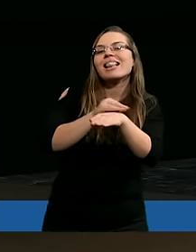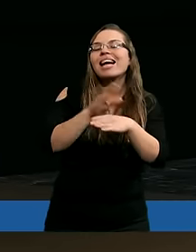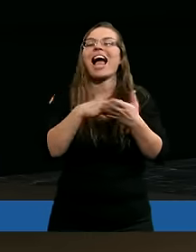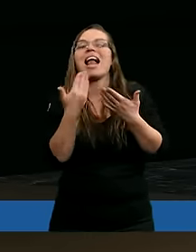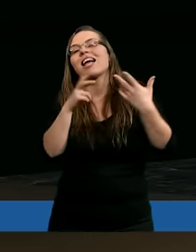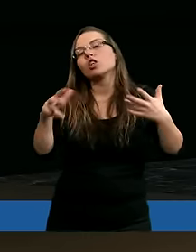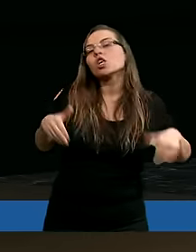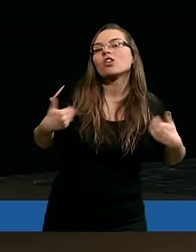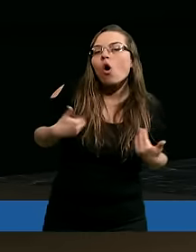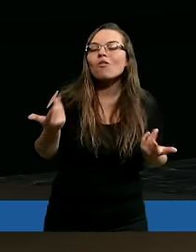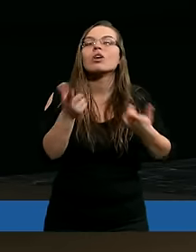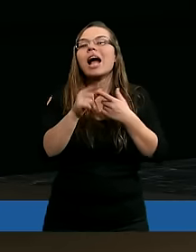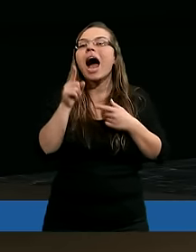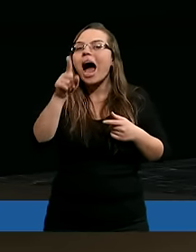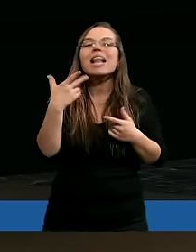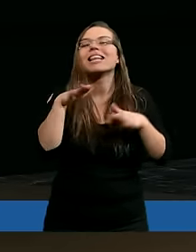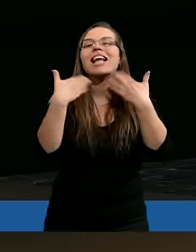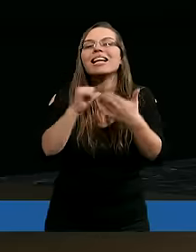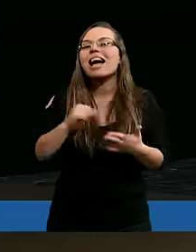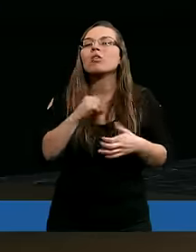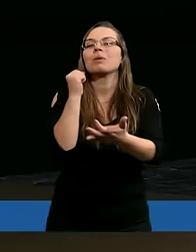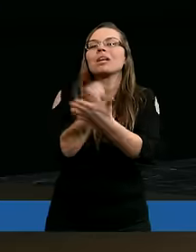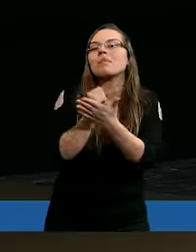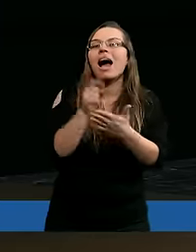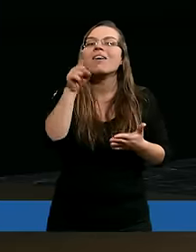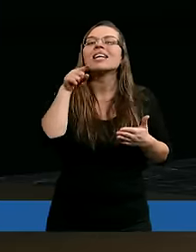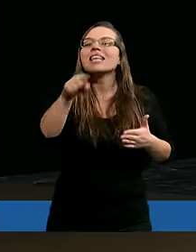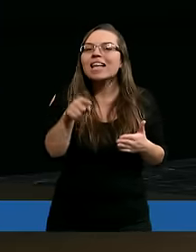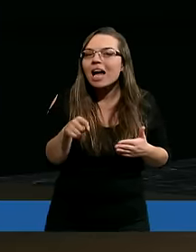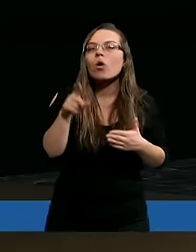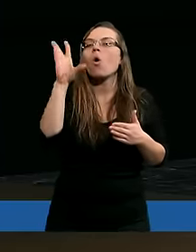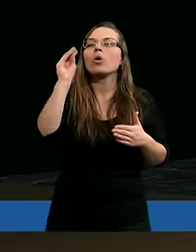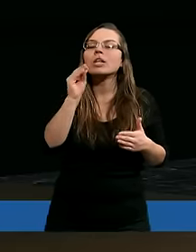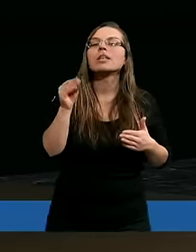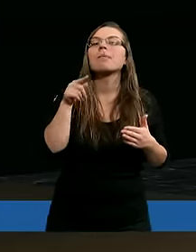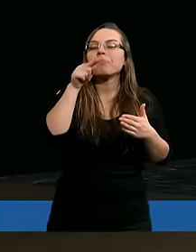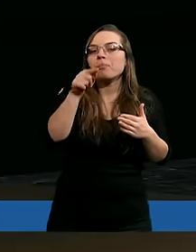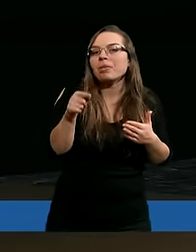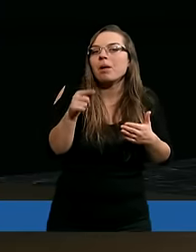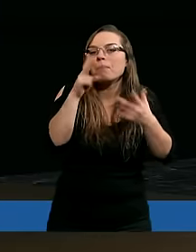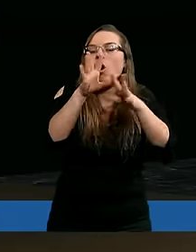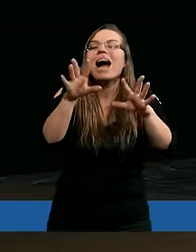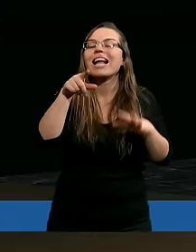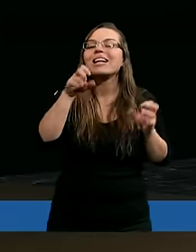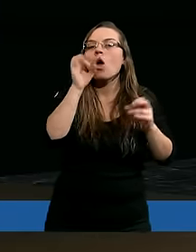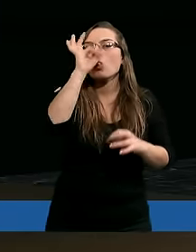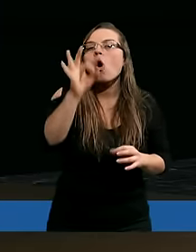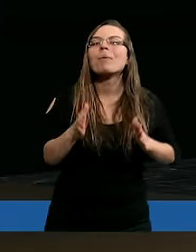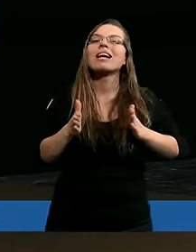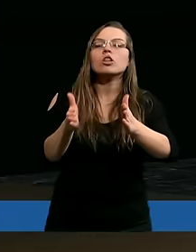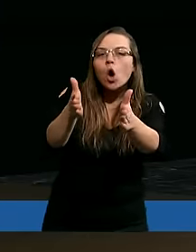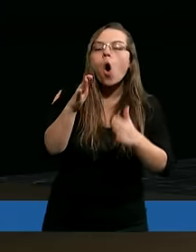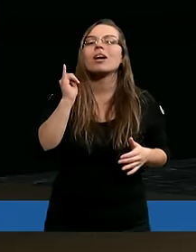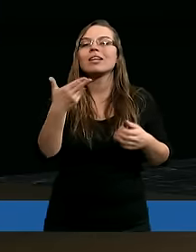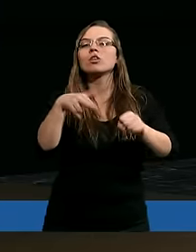materialne, zdrowotne, ale nie zdaje sobie sprawy. I trzeba też pamiętać, że również na to napomnienie, na to pokazanie tej dobrej drogi, tego wzorca,